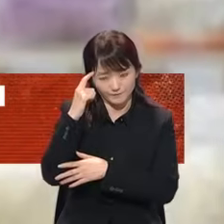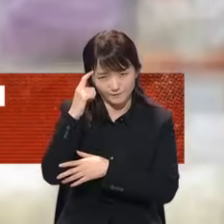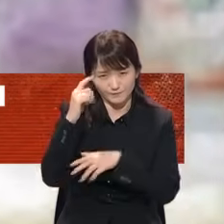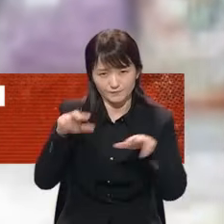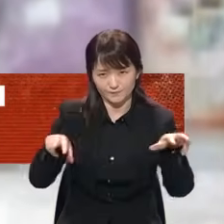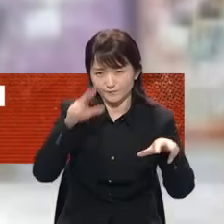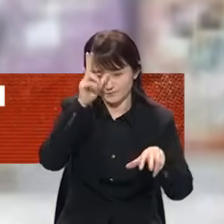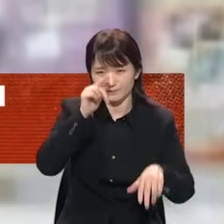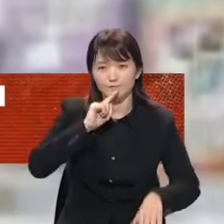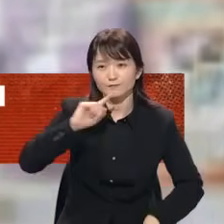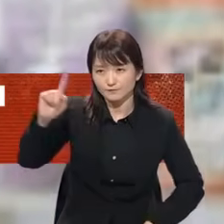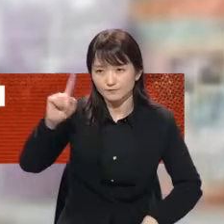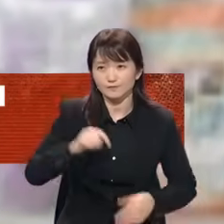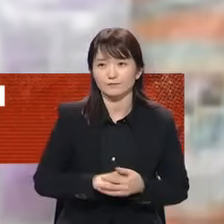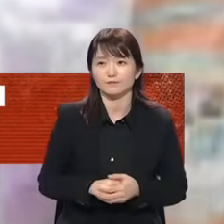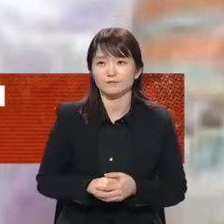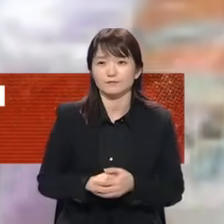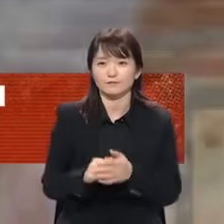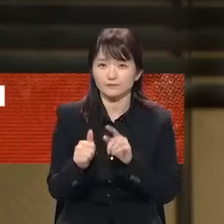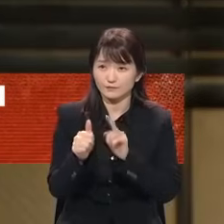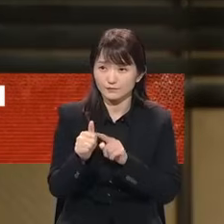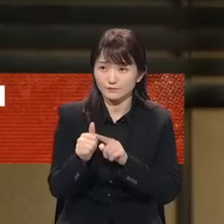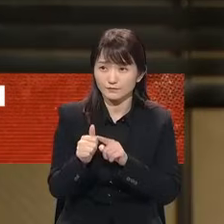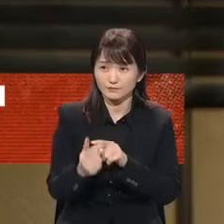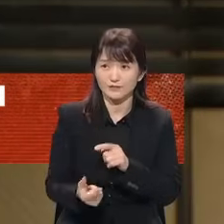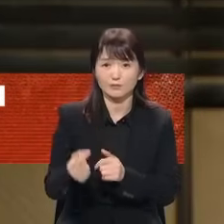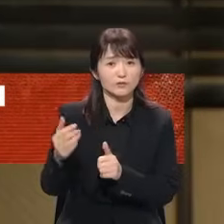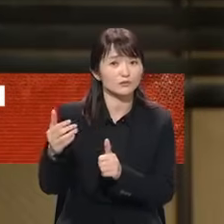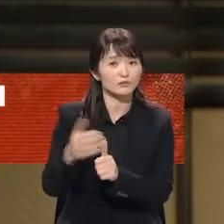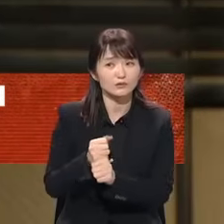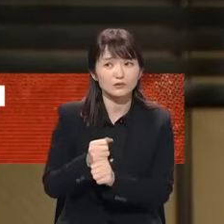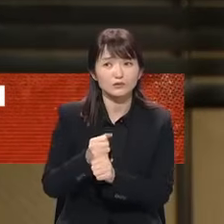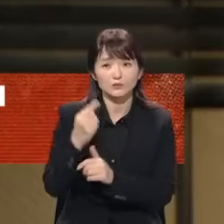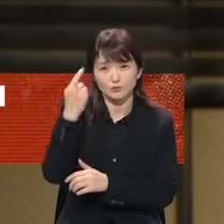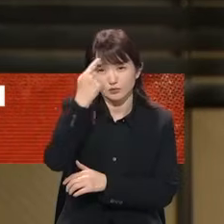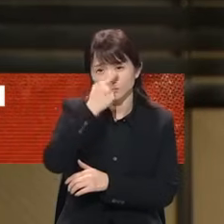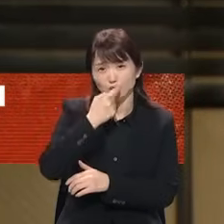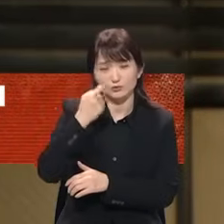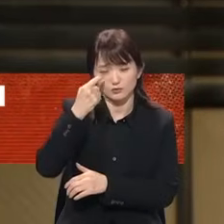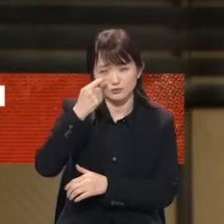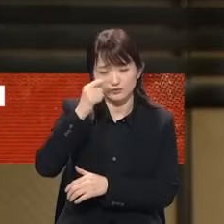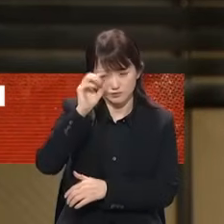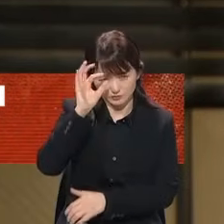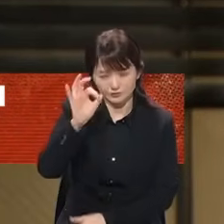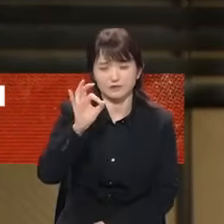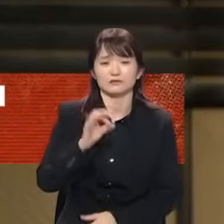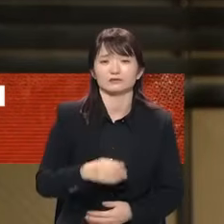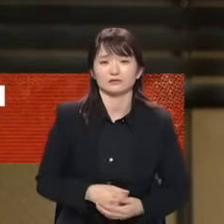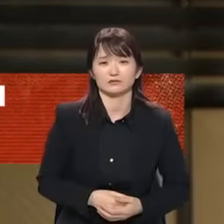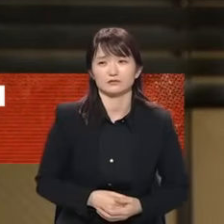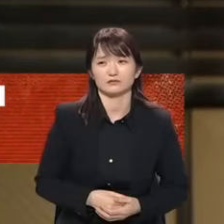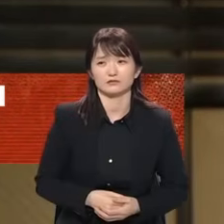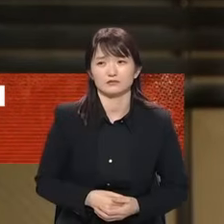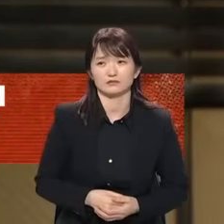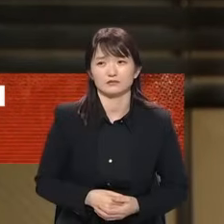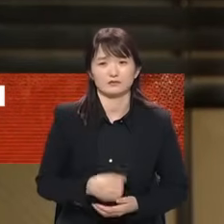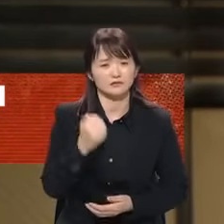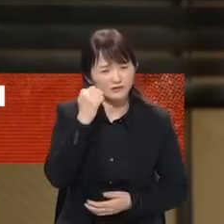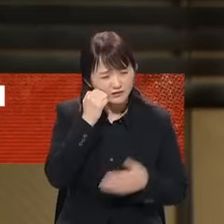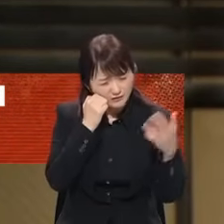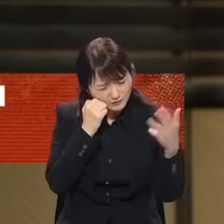했고요. 아, 저분 바로 잡힙니다. 아, 얼굴 다 떴잖아요. 떴어요. 다 떴어요. 그리고 8,000원짜리인데